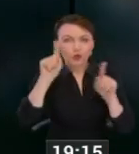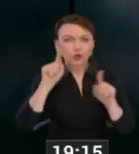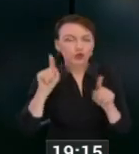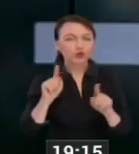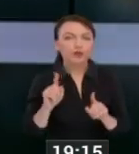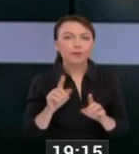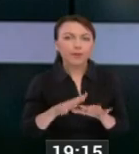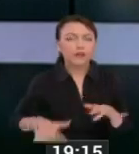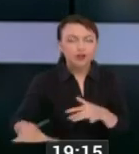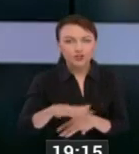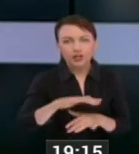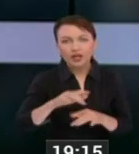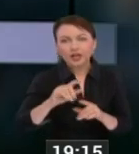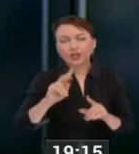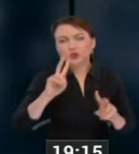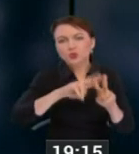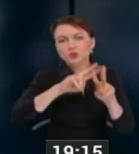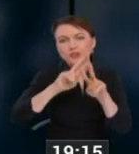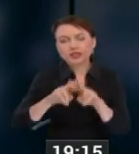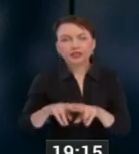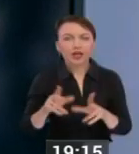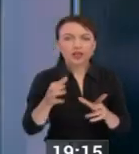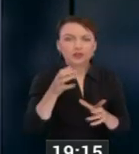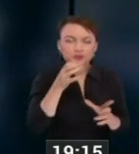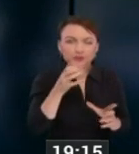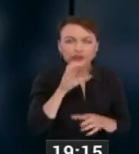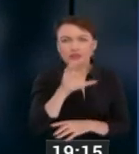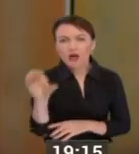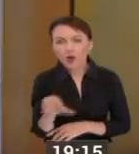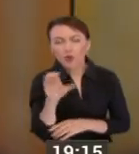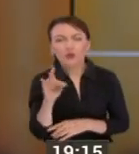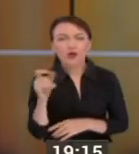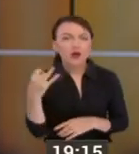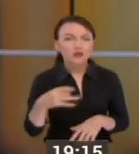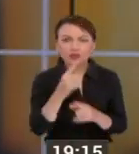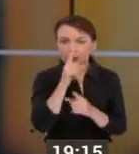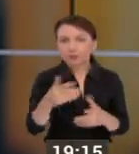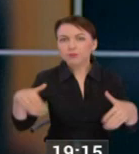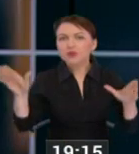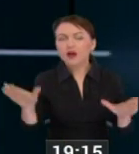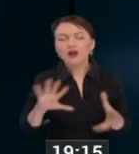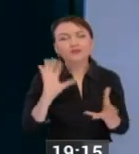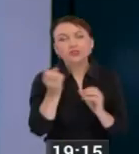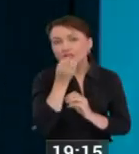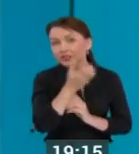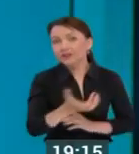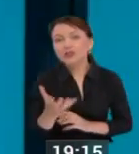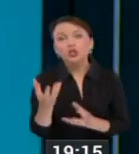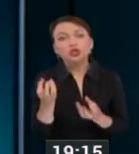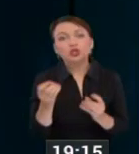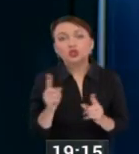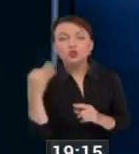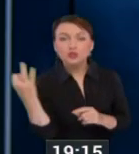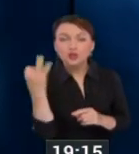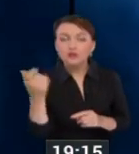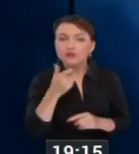Сузір'я золотої і летючої риби, гончих псів, дракона і райського птаха – усе із квітів. Що іще цікаво можна побачити на виставці,